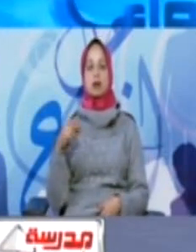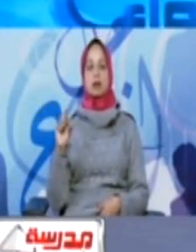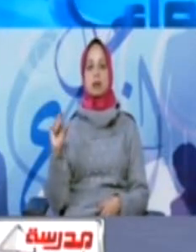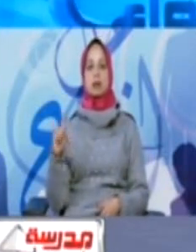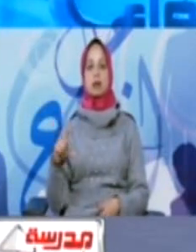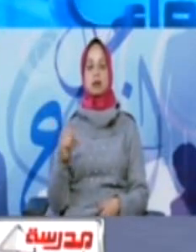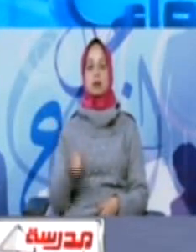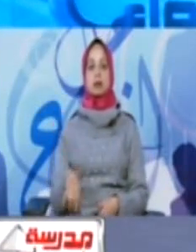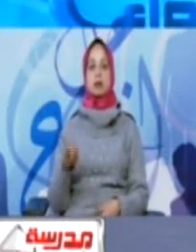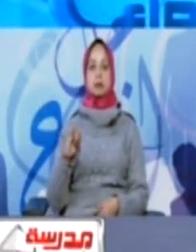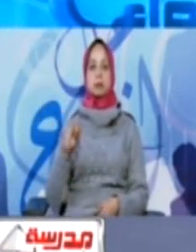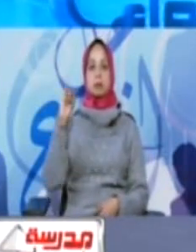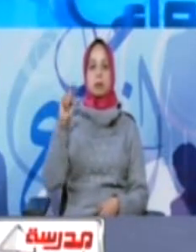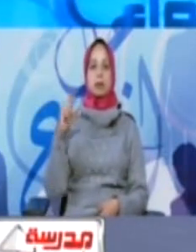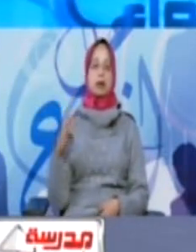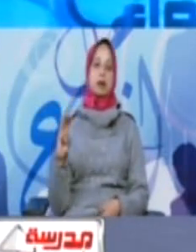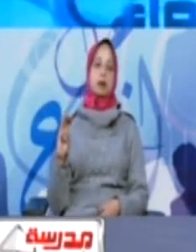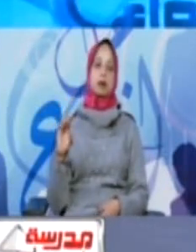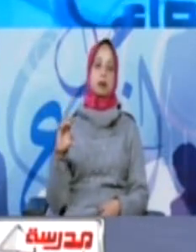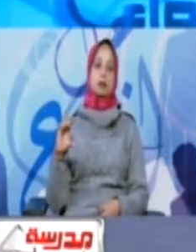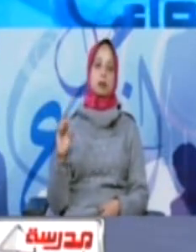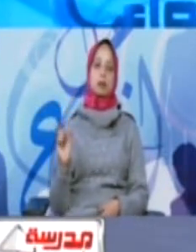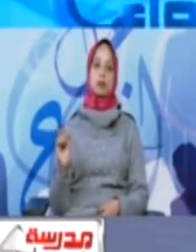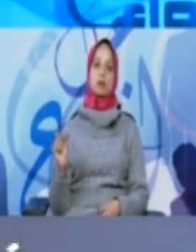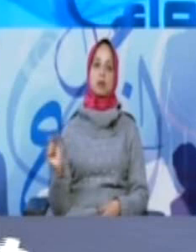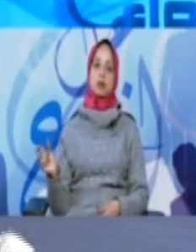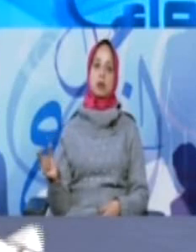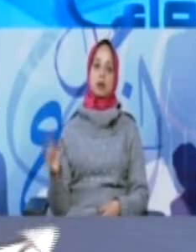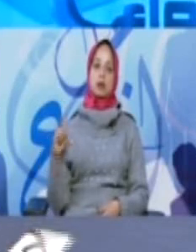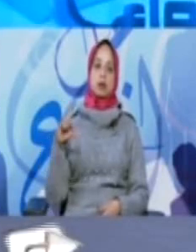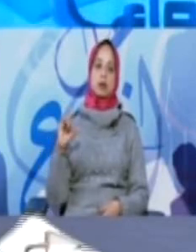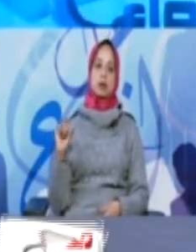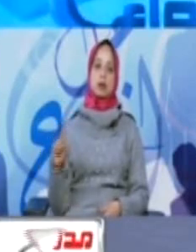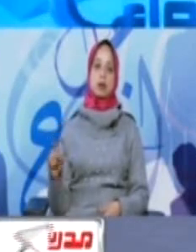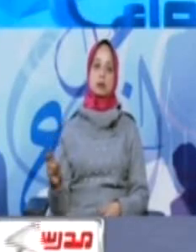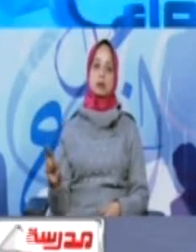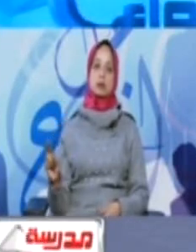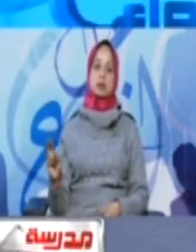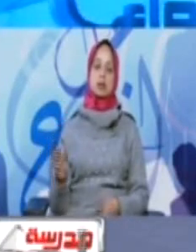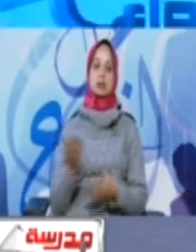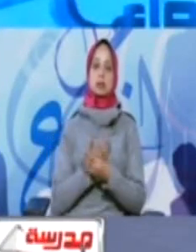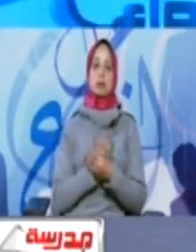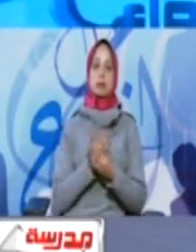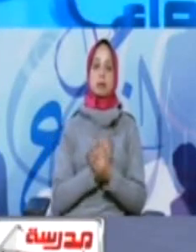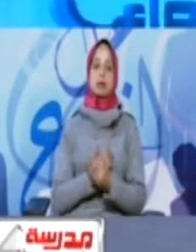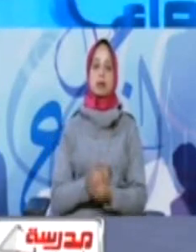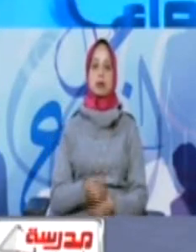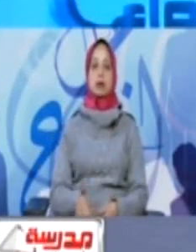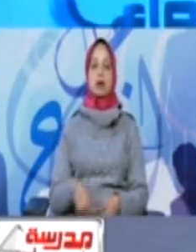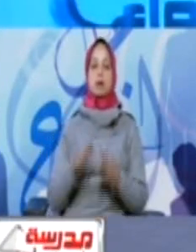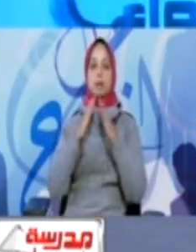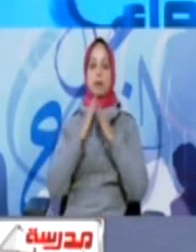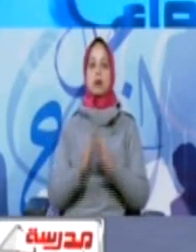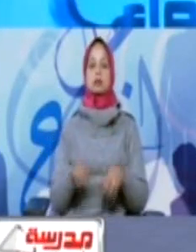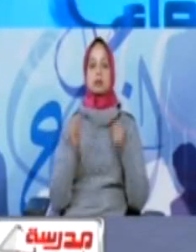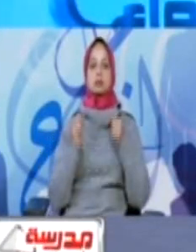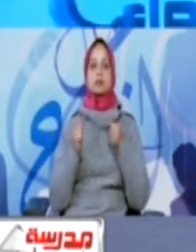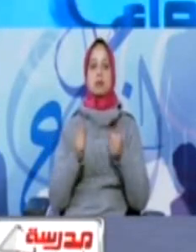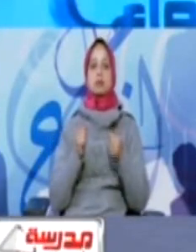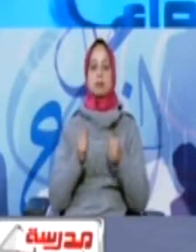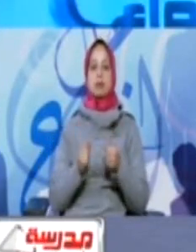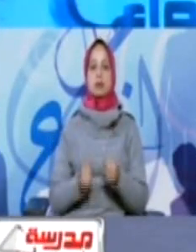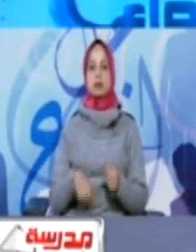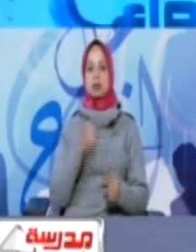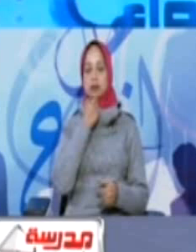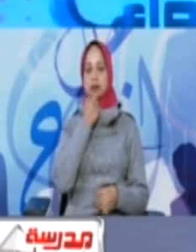بريطانيا لاصرار سعد على الاستقلال التام لمصر، واصرار ماكدونالد على التدخل في